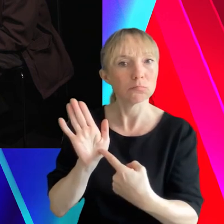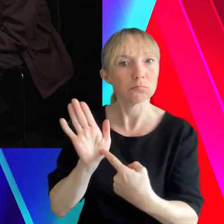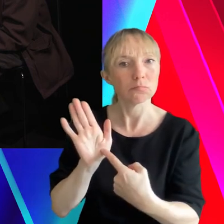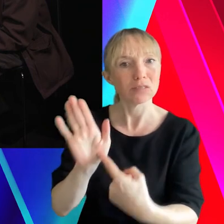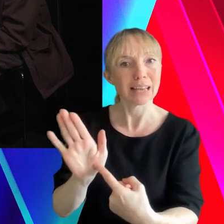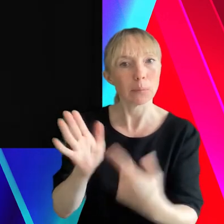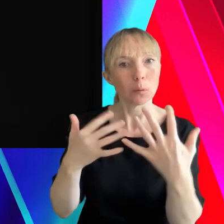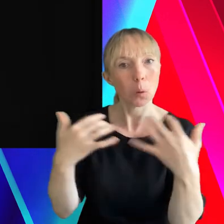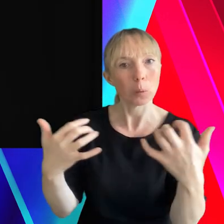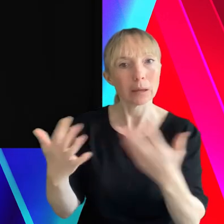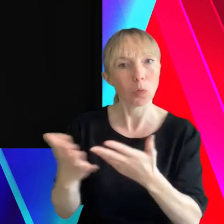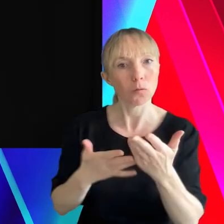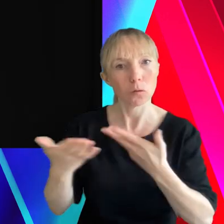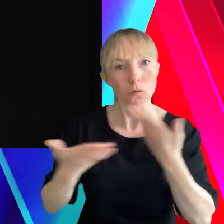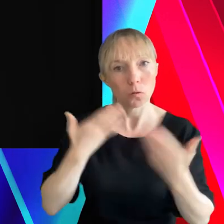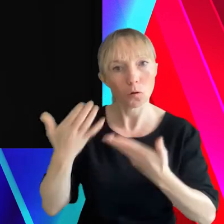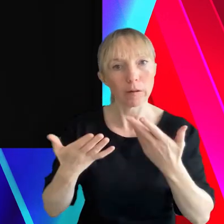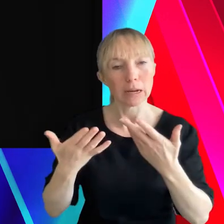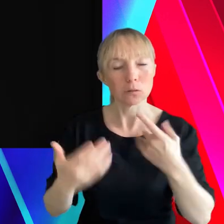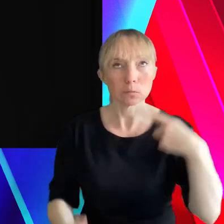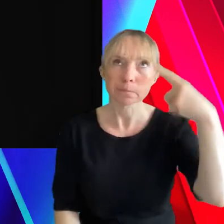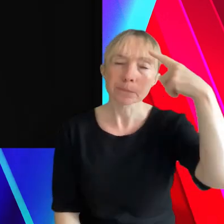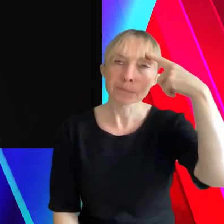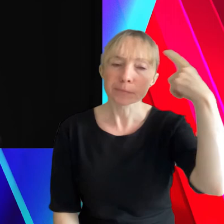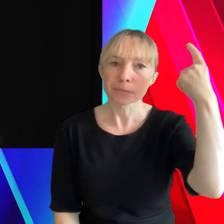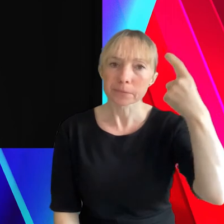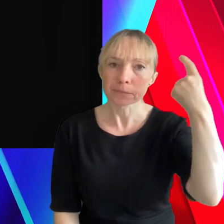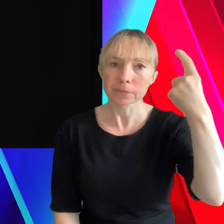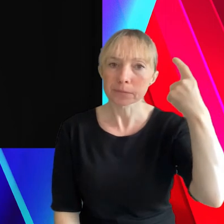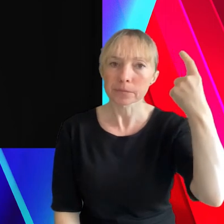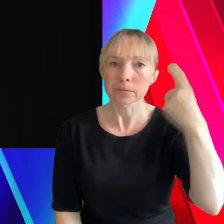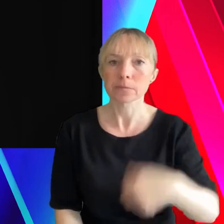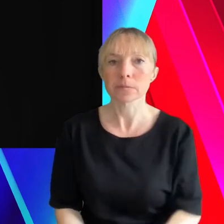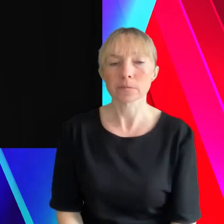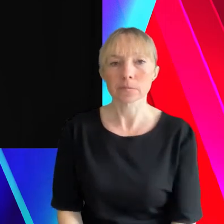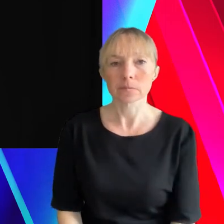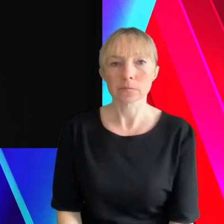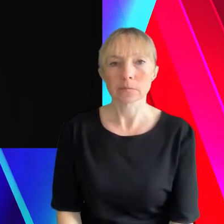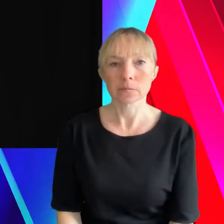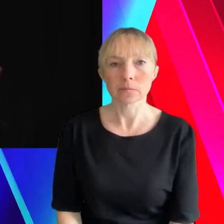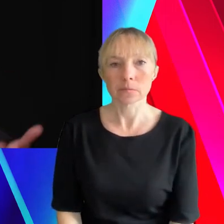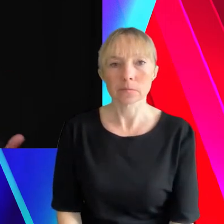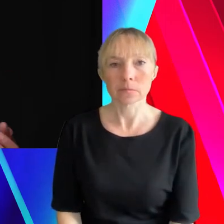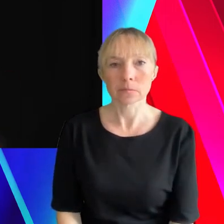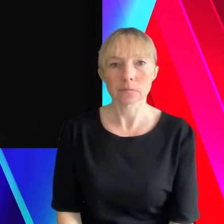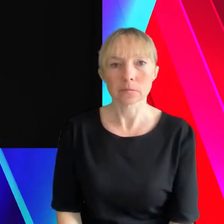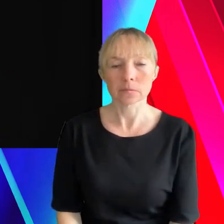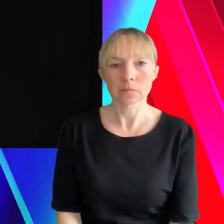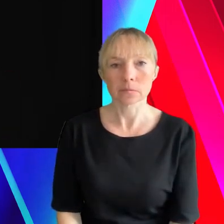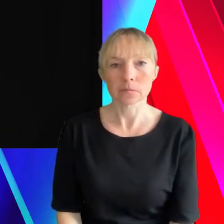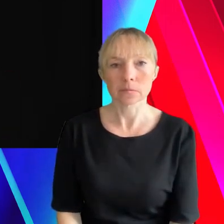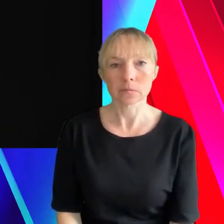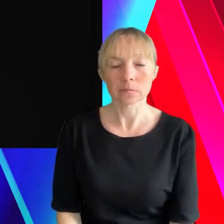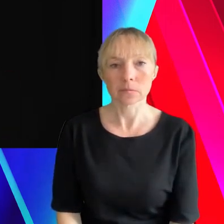the story that I'm telling. معنیش نیست که این سوالا جواب داره و من جواب رو پنهان میکنم. واقعا بعضی این سوالا اینقدر همونجوری که اشاره کردی که